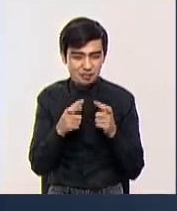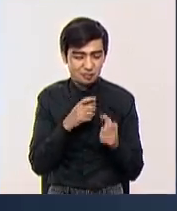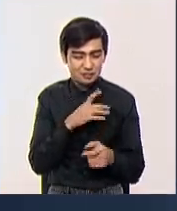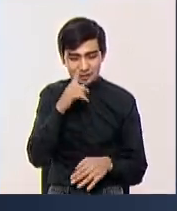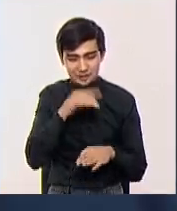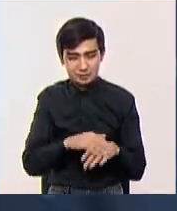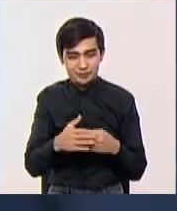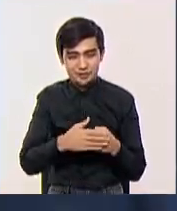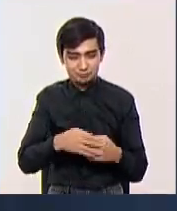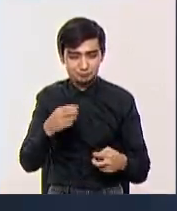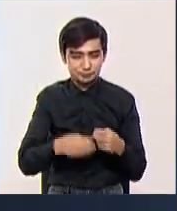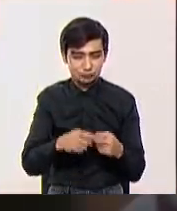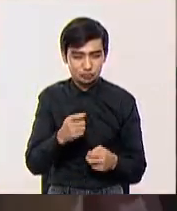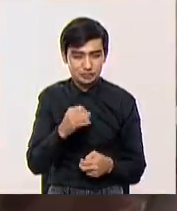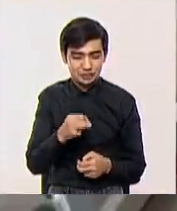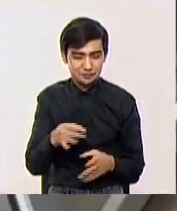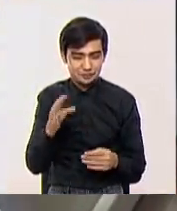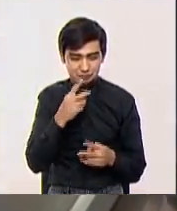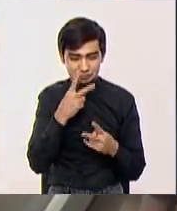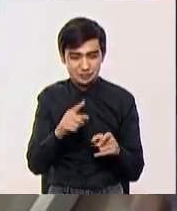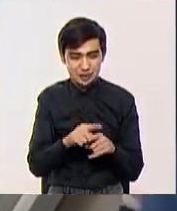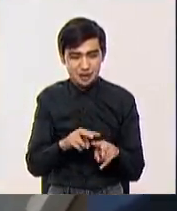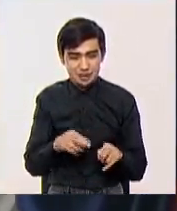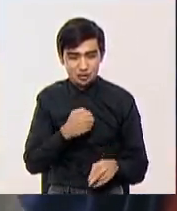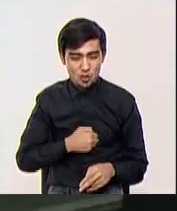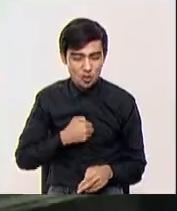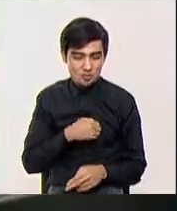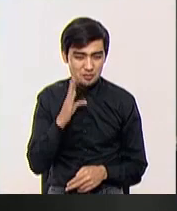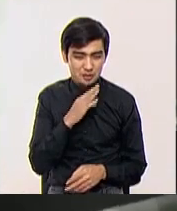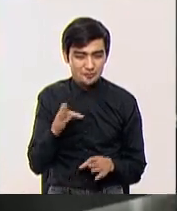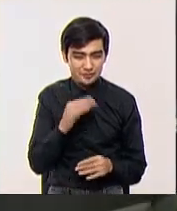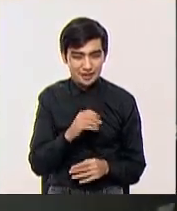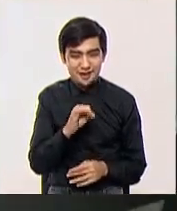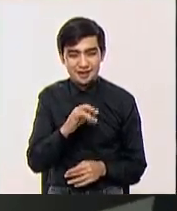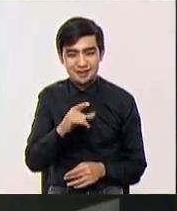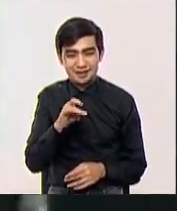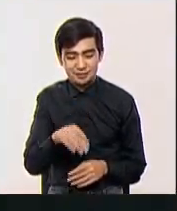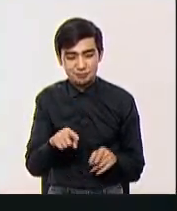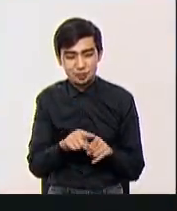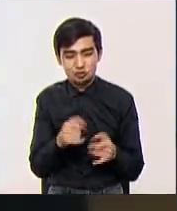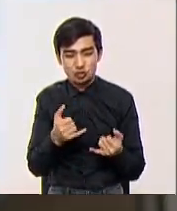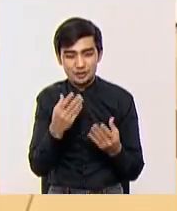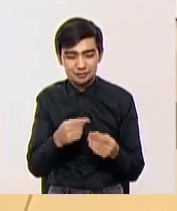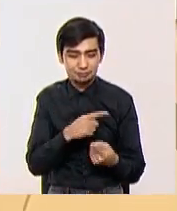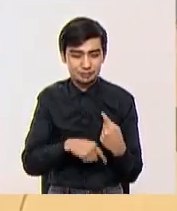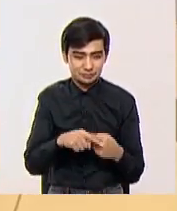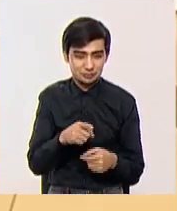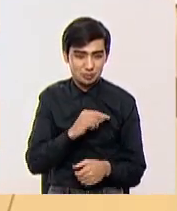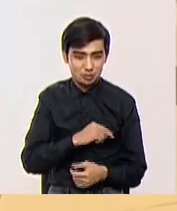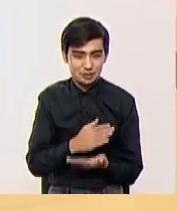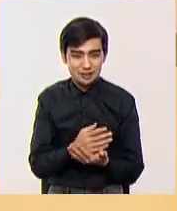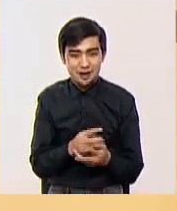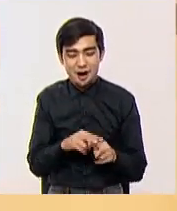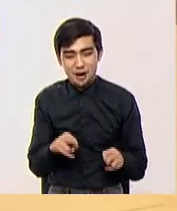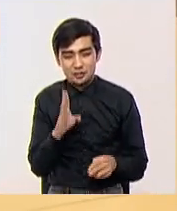есігін қирата жаздағаны елесінде. Міне сол ашулы аналардың қатарындағы Әйгерім Жоламанова бүгінде кәсіпкер. Ол өз